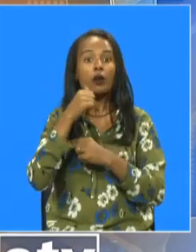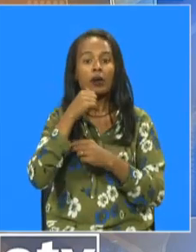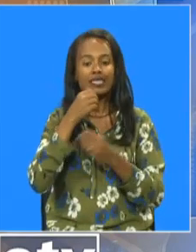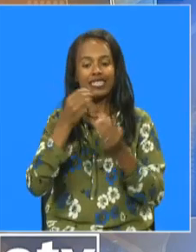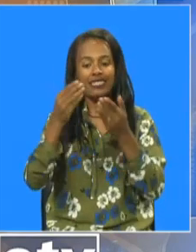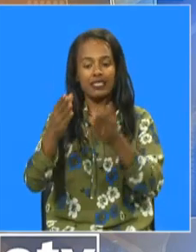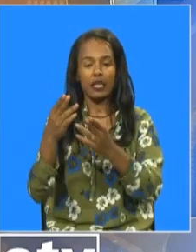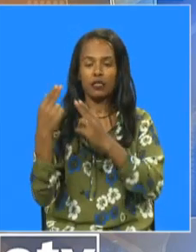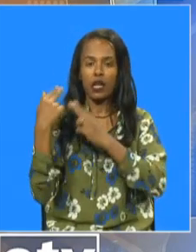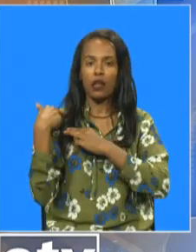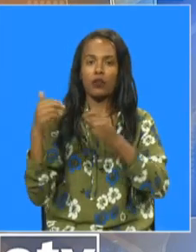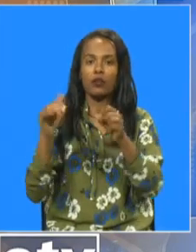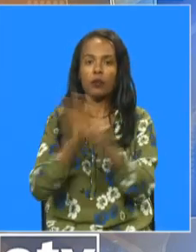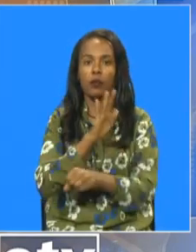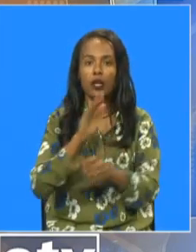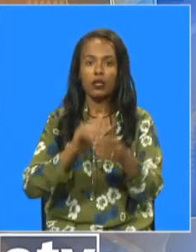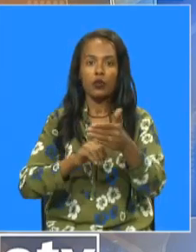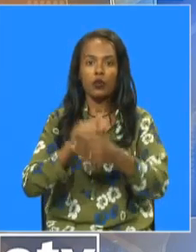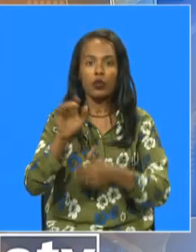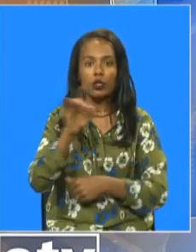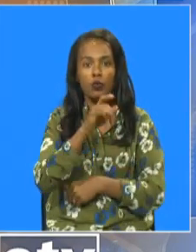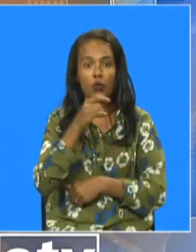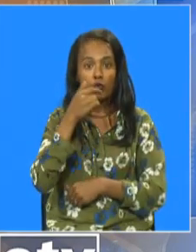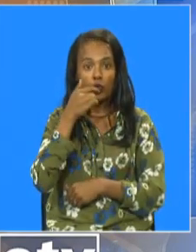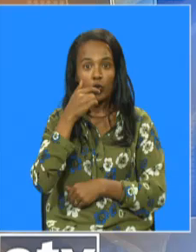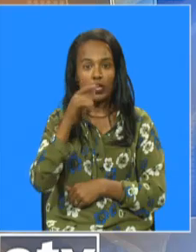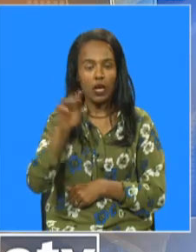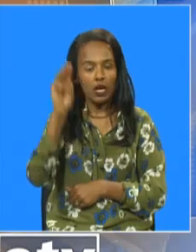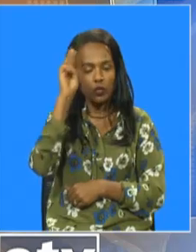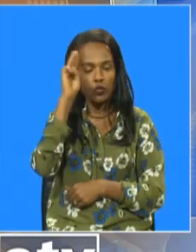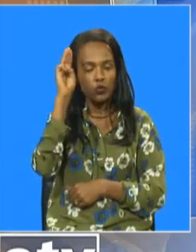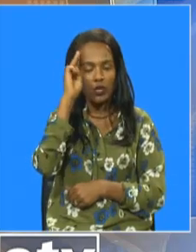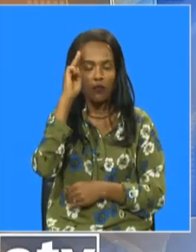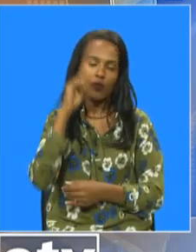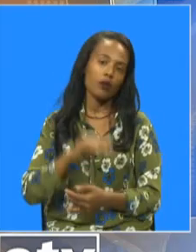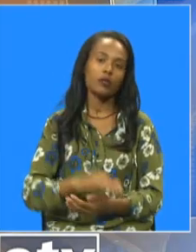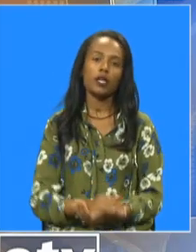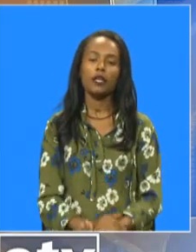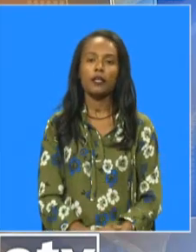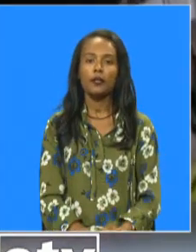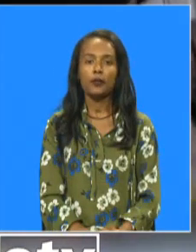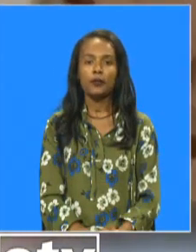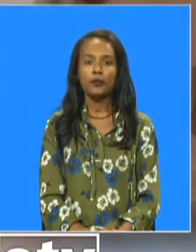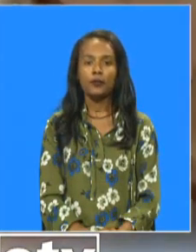በብቃት እየተወጣች መሆኗን ነው የምትገልጸው። ሰይፉ ገብረጻድቅ ዝርዝር አለው።